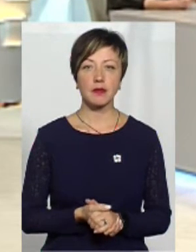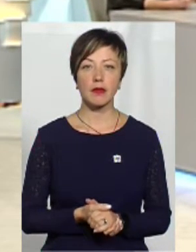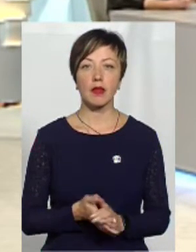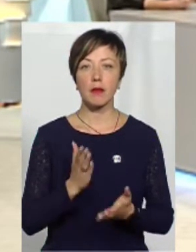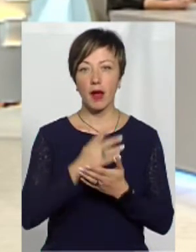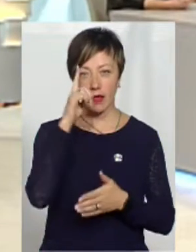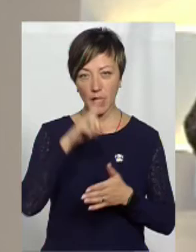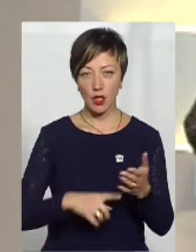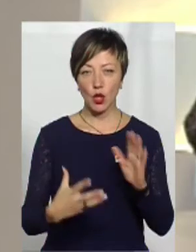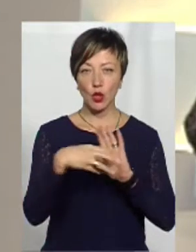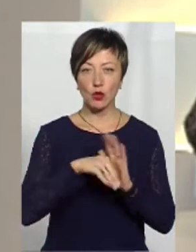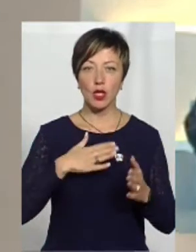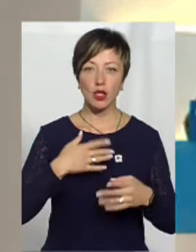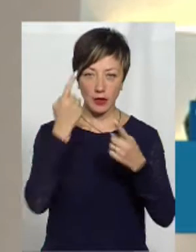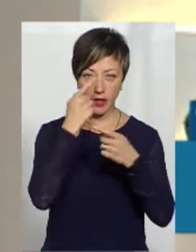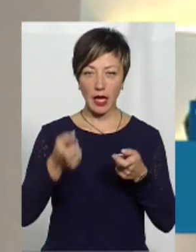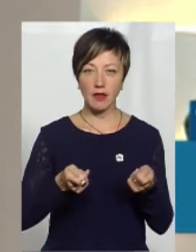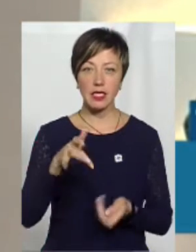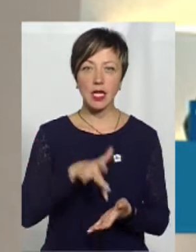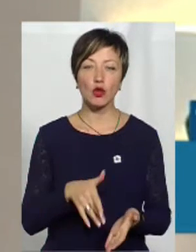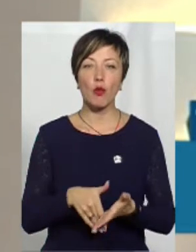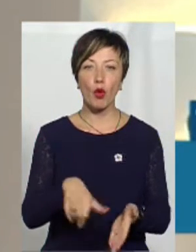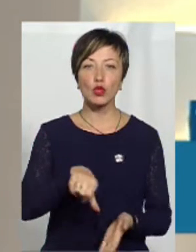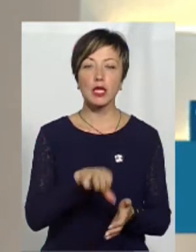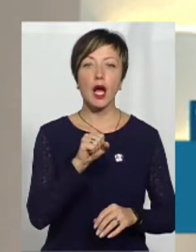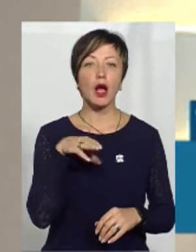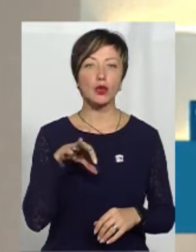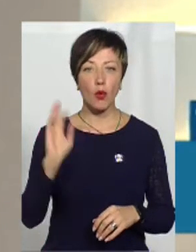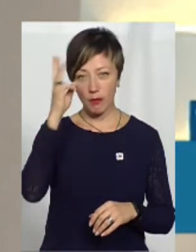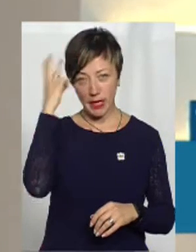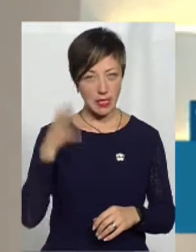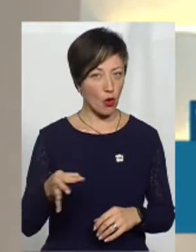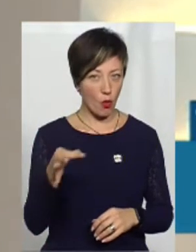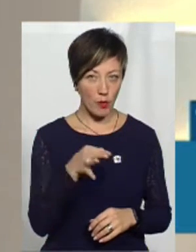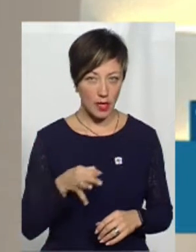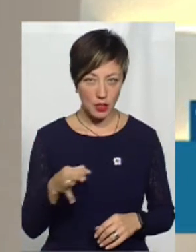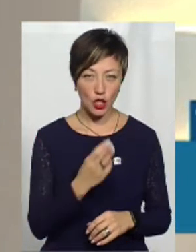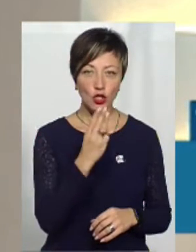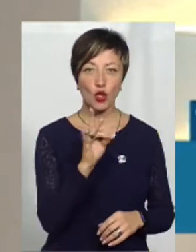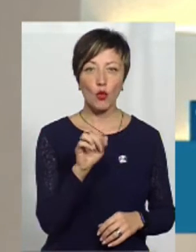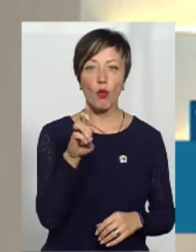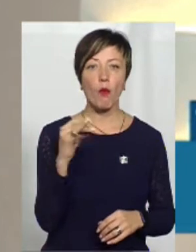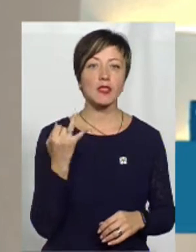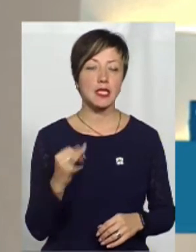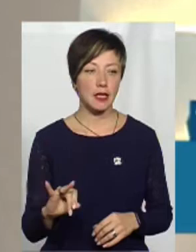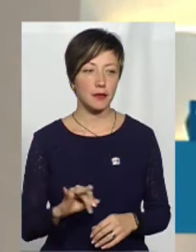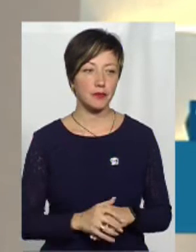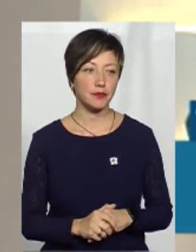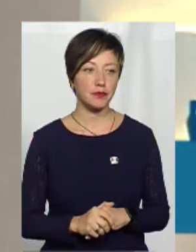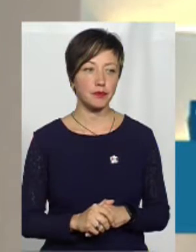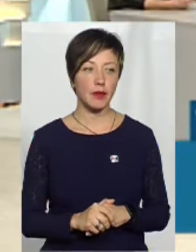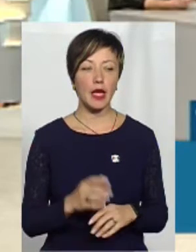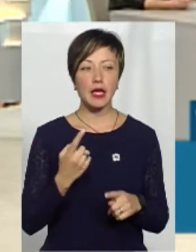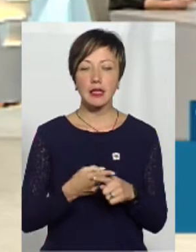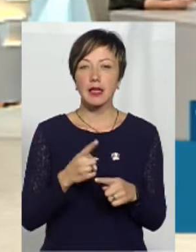маю надію долучитися до нашого ефіру керівник Центру допомоги учасникам АТО у Хмельницькій області Володимир Шрубковський.